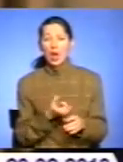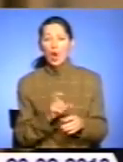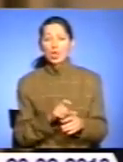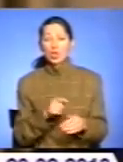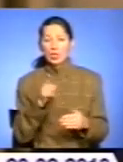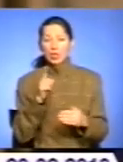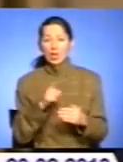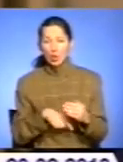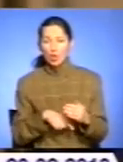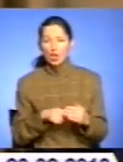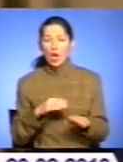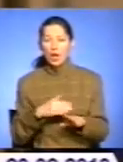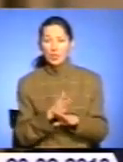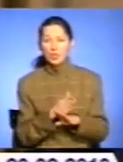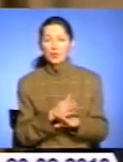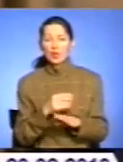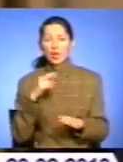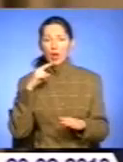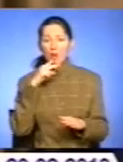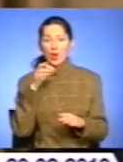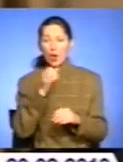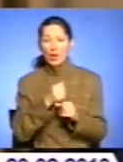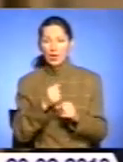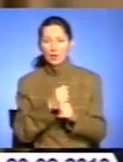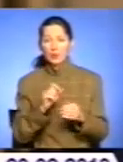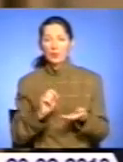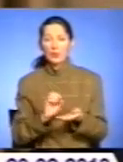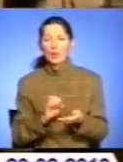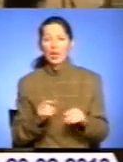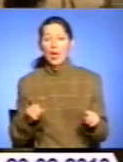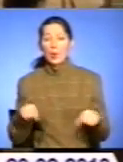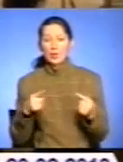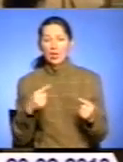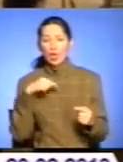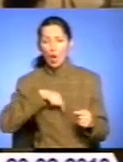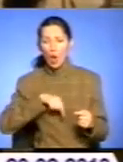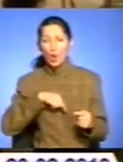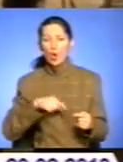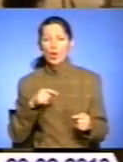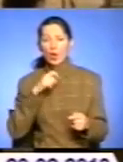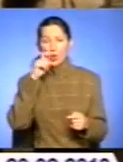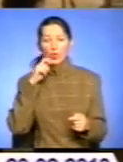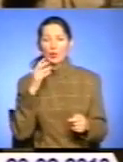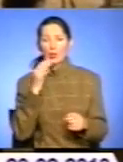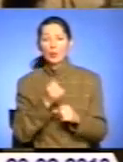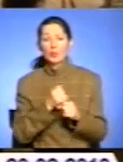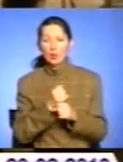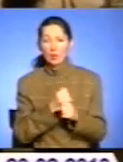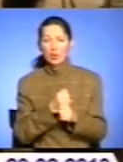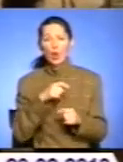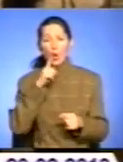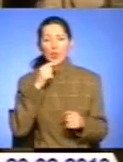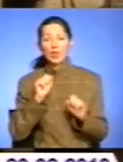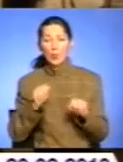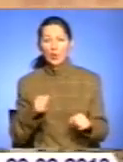препаратов. Поднять роль и значение отечественной фармацевтики. Прем'єр-міністр наголошує, Україна має всі можливості виробляти велику